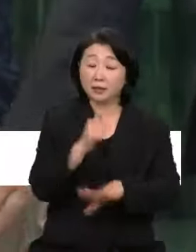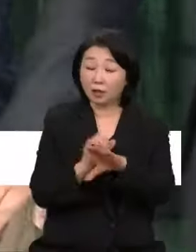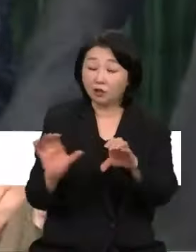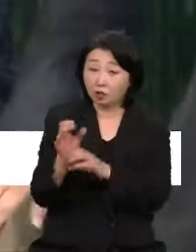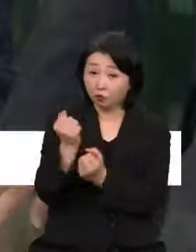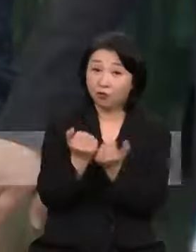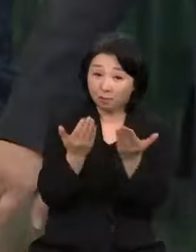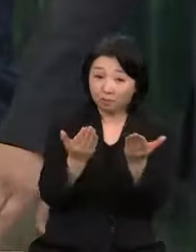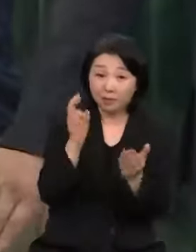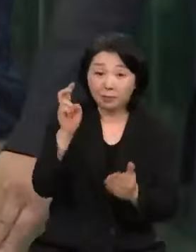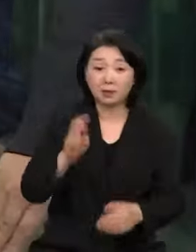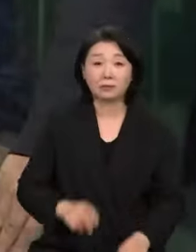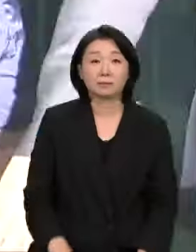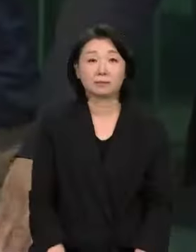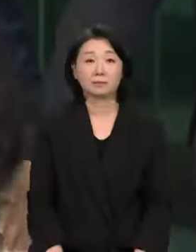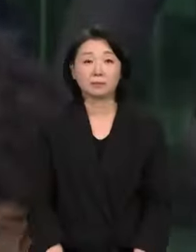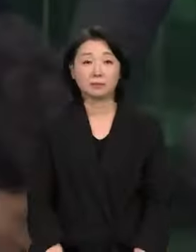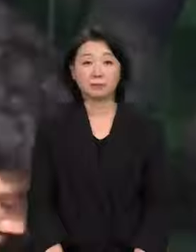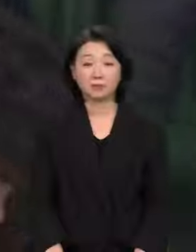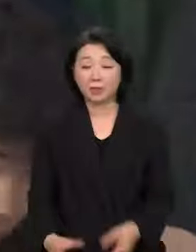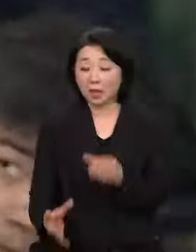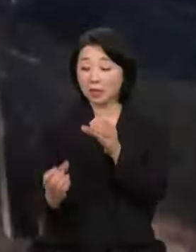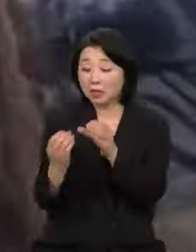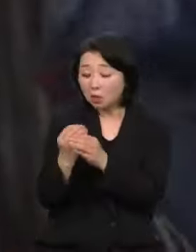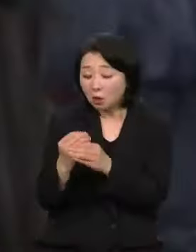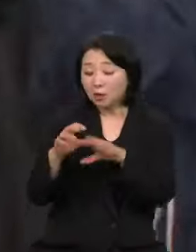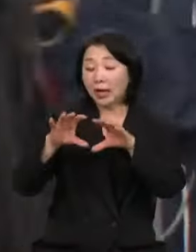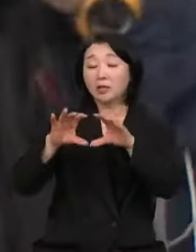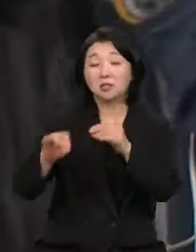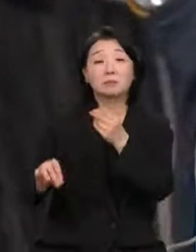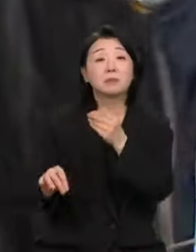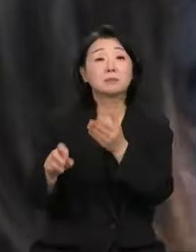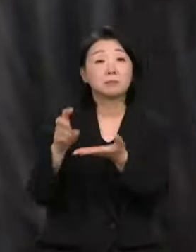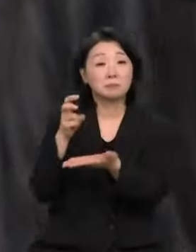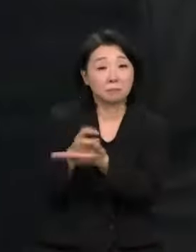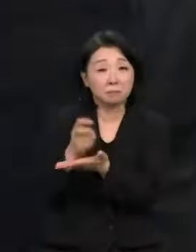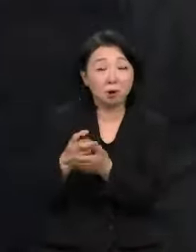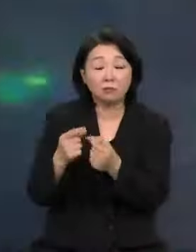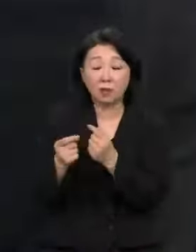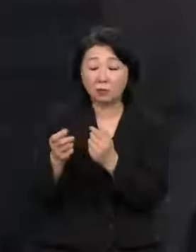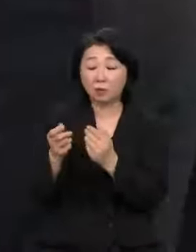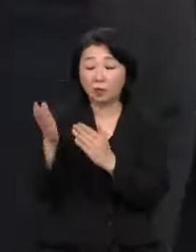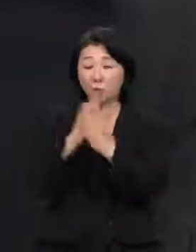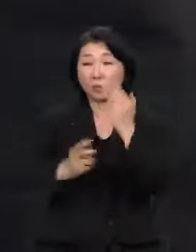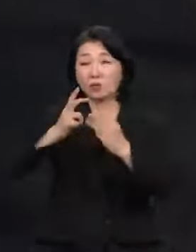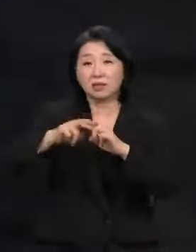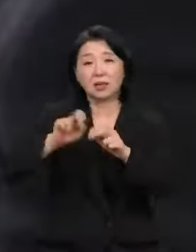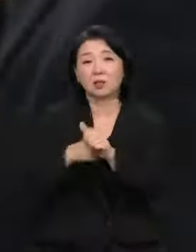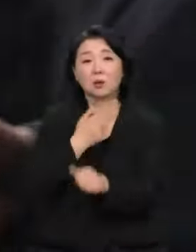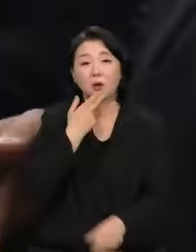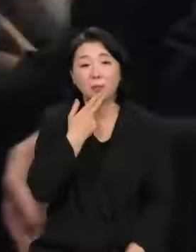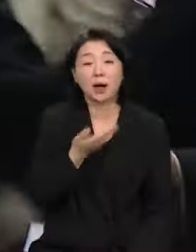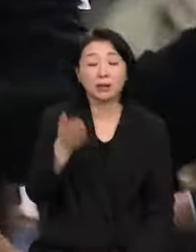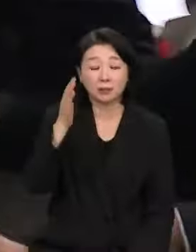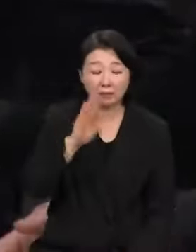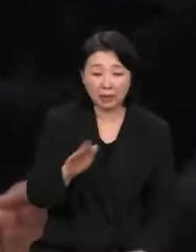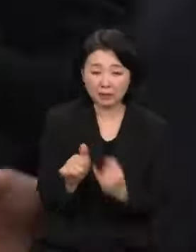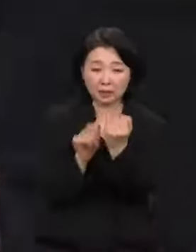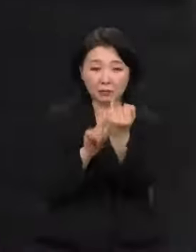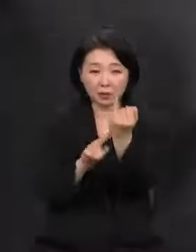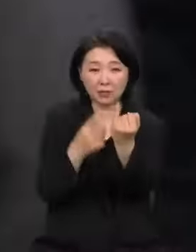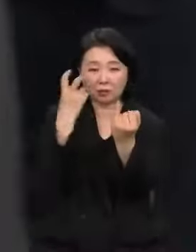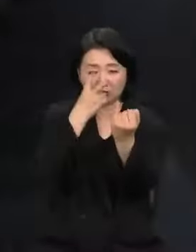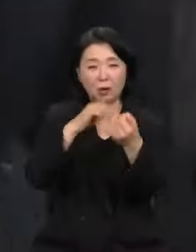겁니다. 청탁금지법상 공직자의 배우자를 처벌하는 조항은 없습니다. 하지만 사실 확인을 하려면 김 여사에 대한